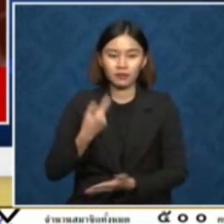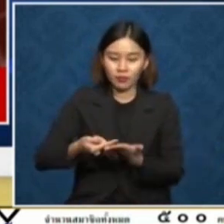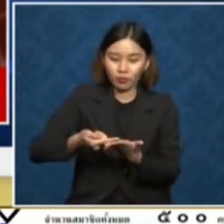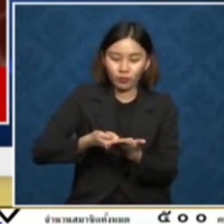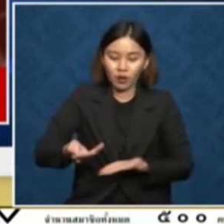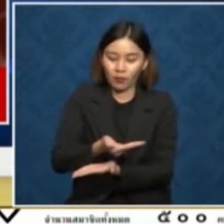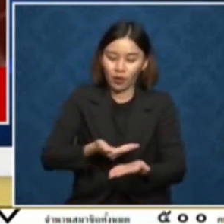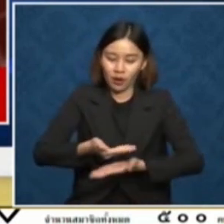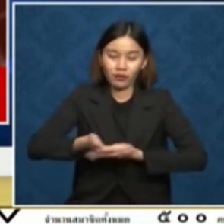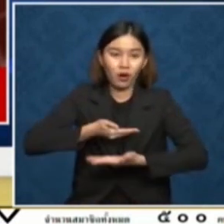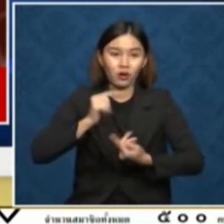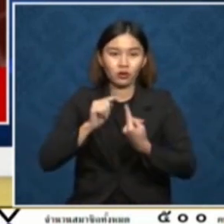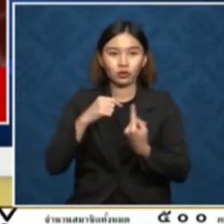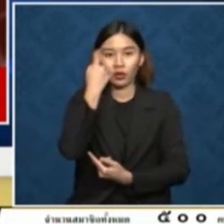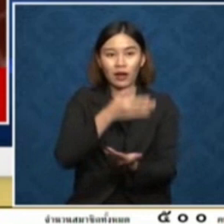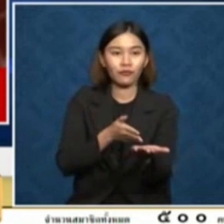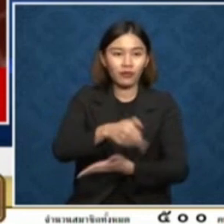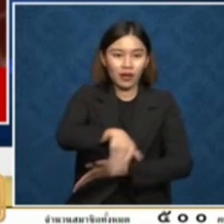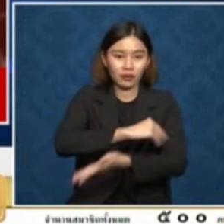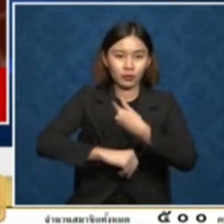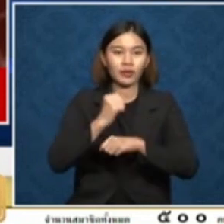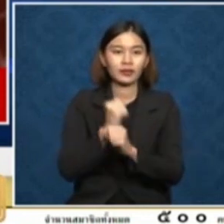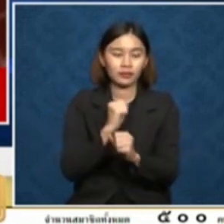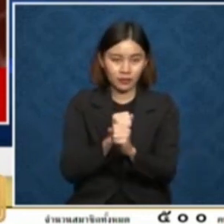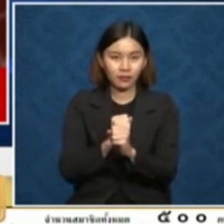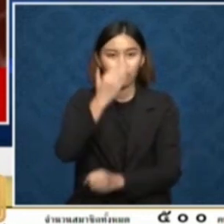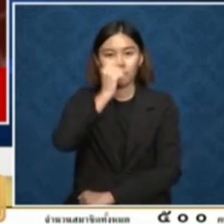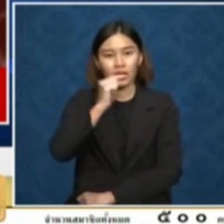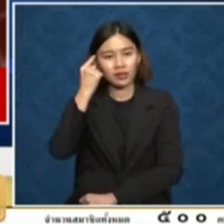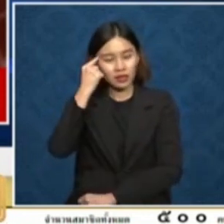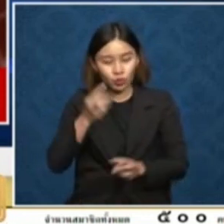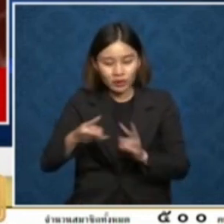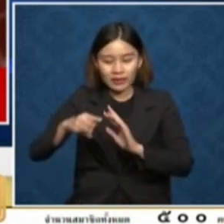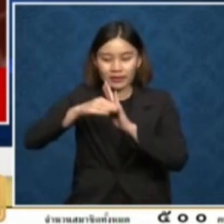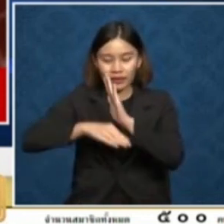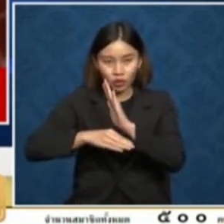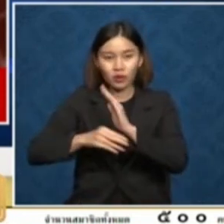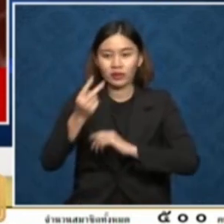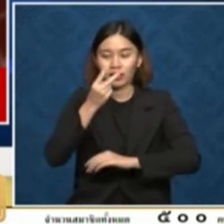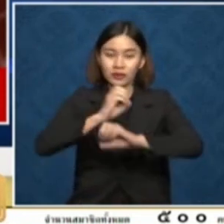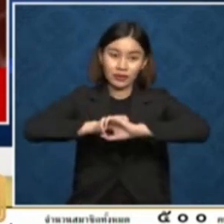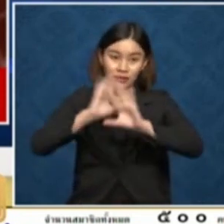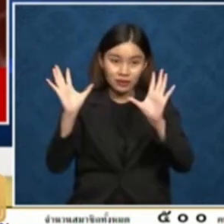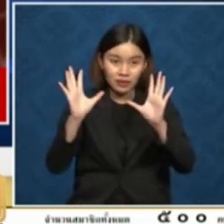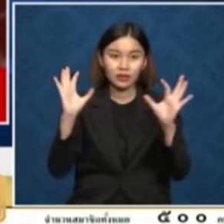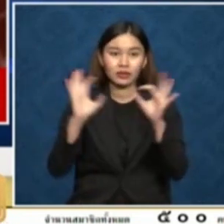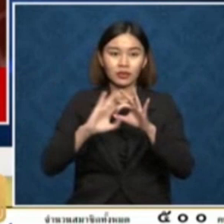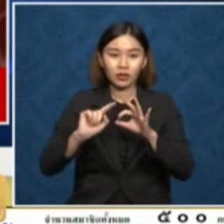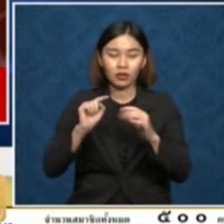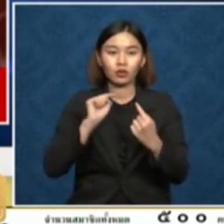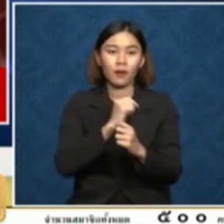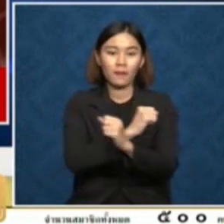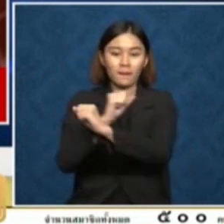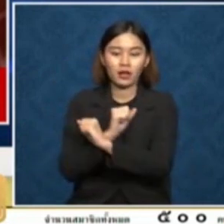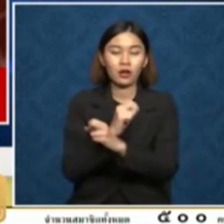บ้านดังนั้นครับผมจึงเป็นกังวลถึงปัญหาความยุ่งยากที่อาจจะเกิดขึ้นจากการพิสูจน์ทราบอัตลักษณ์และต้องการ